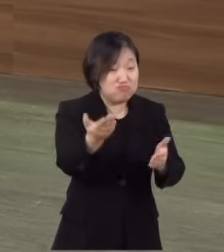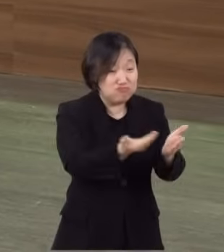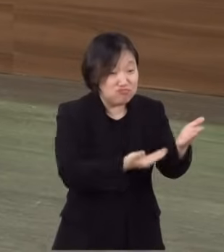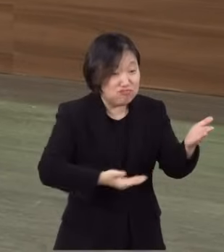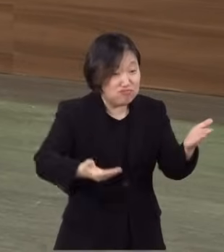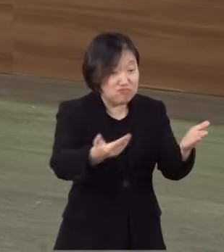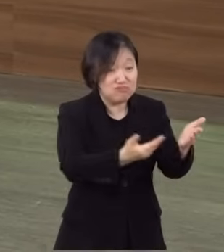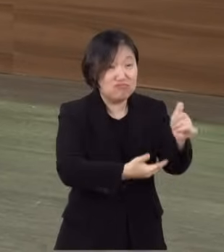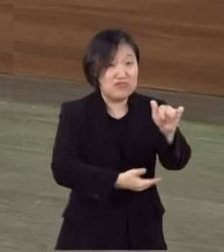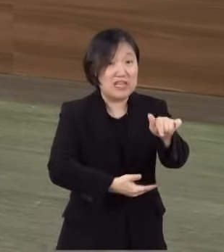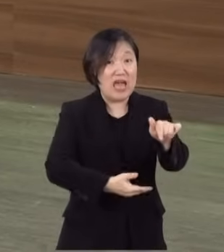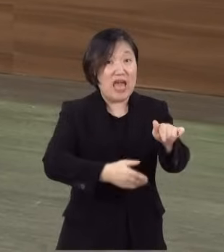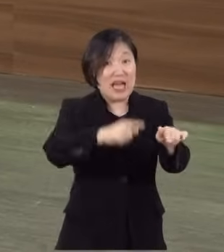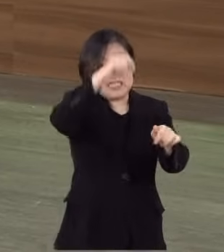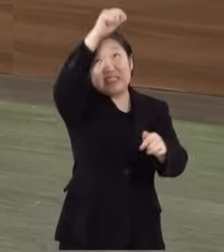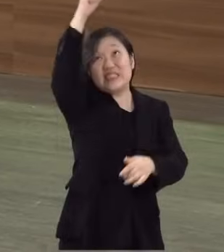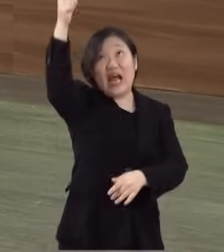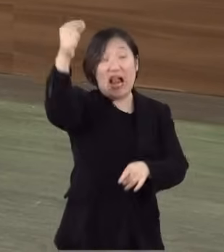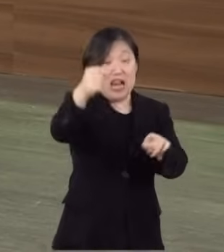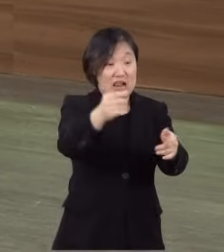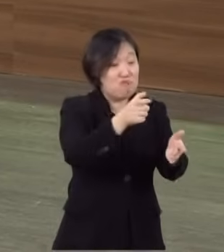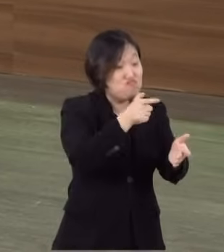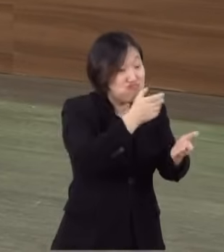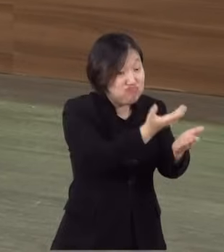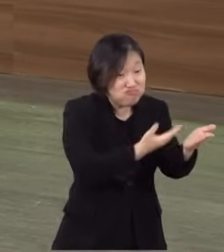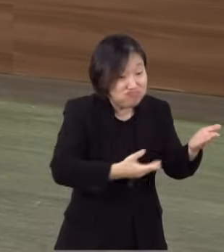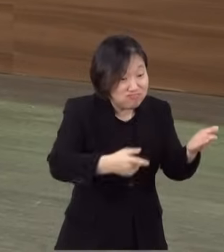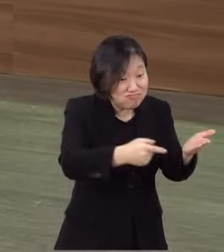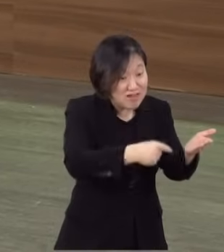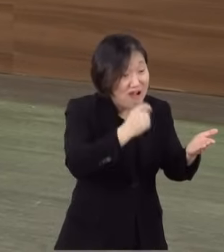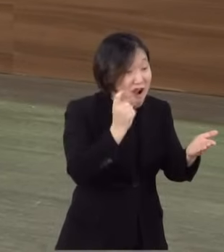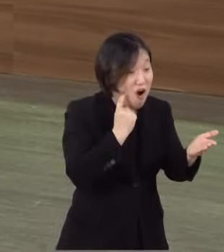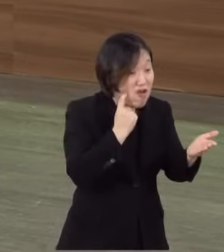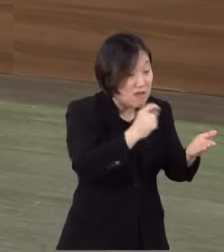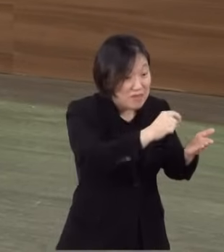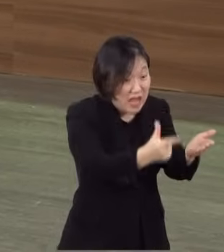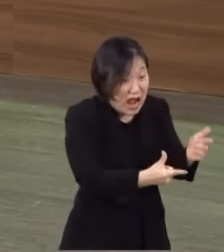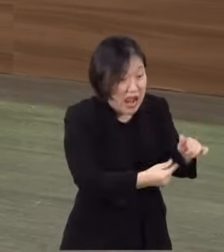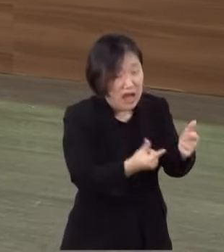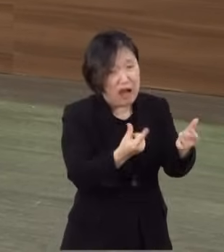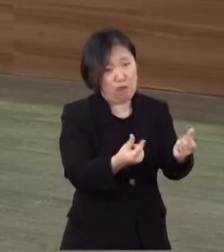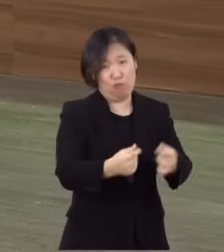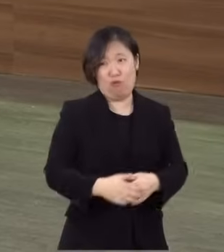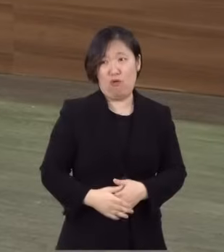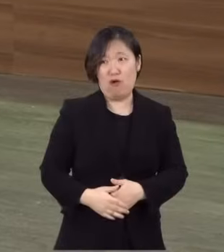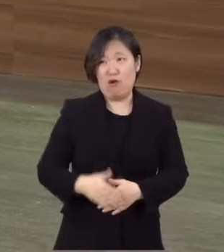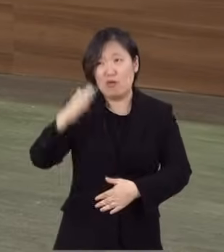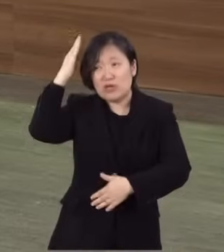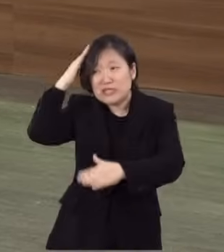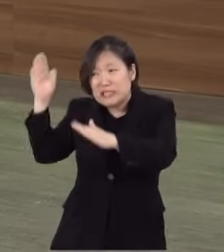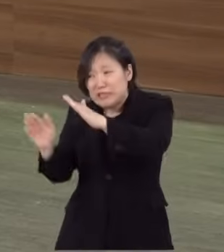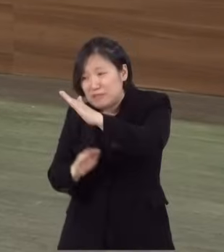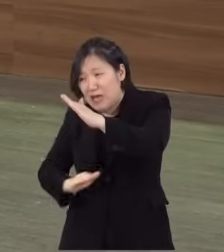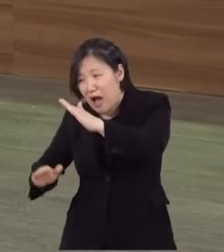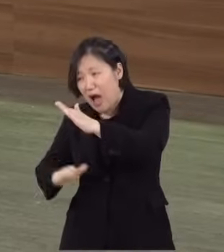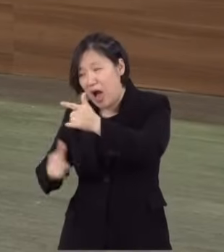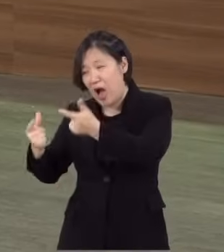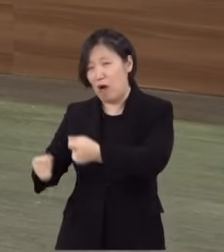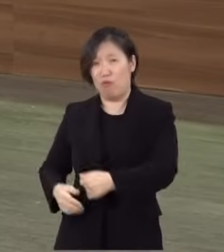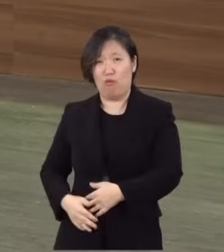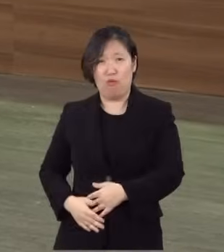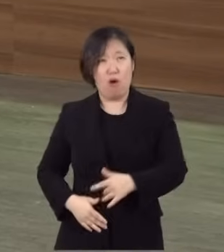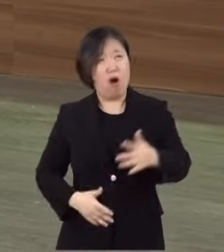마치 저 그림자와 같고 마치 저 아지랑이와